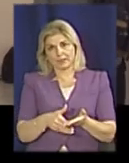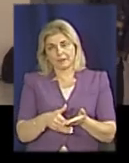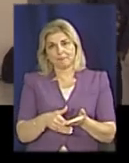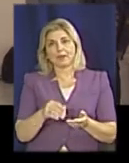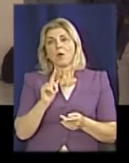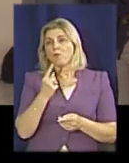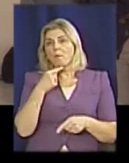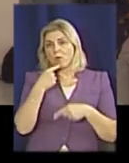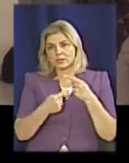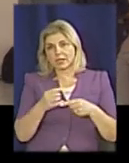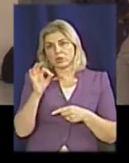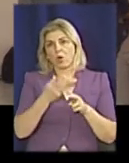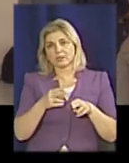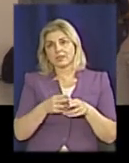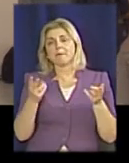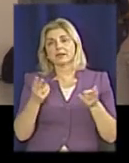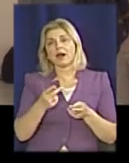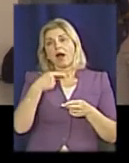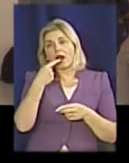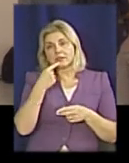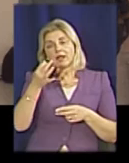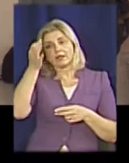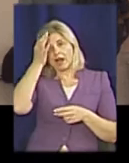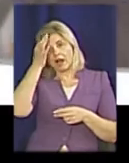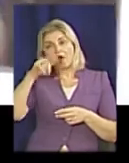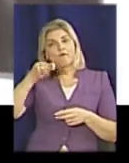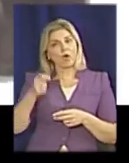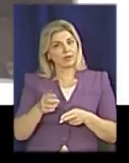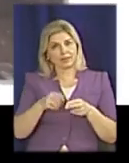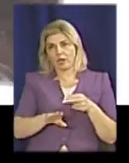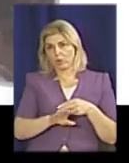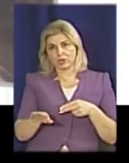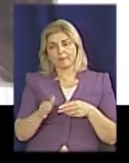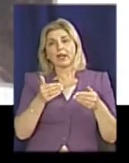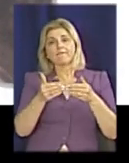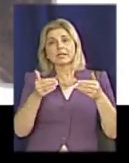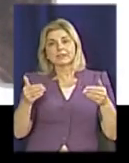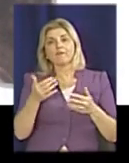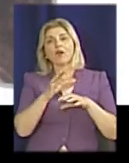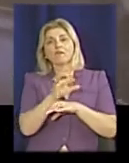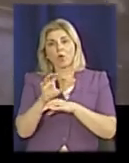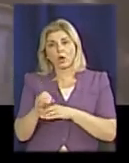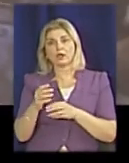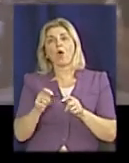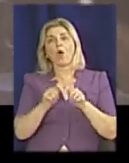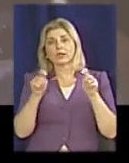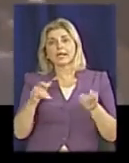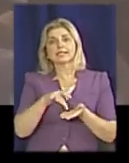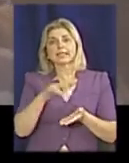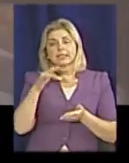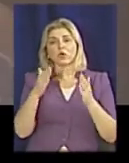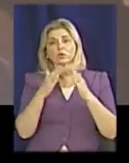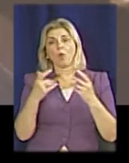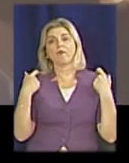що постійно про це треба казати, постійно про це треба нагадувати. Війна не закінчилася. Виставка фото, які ввійшли до книг, відкрита у центральному будинку